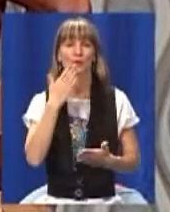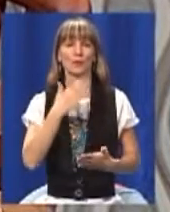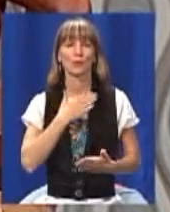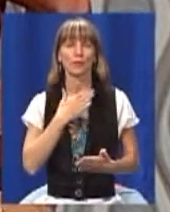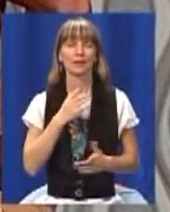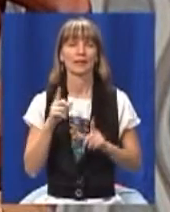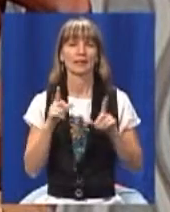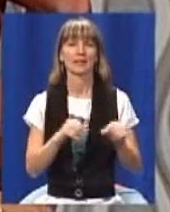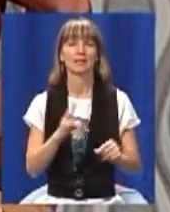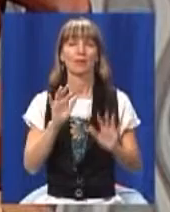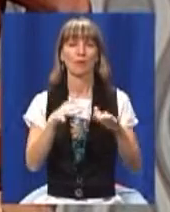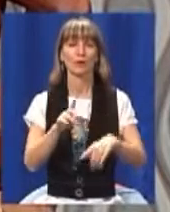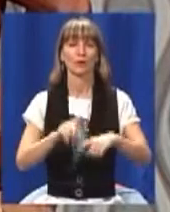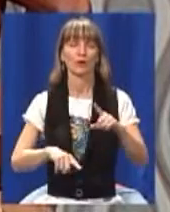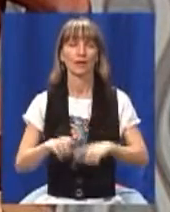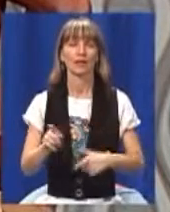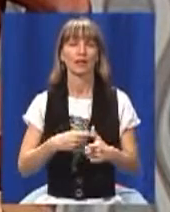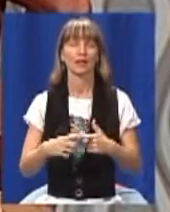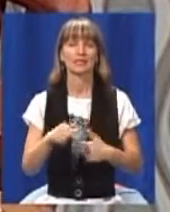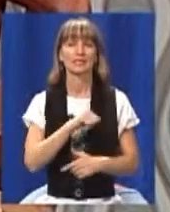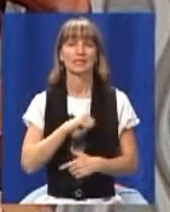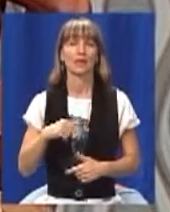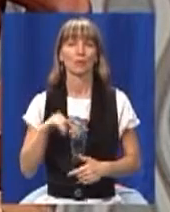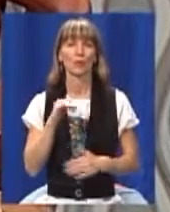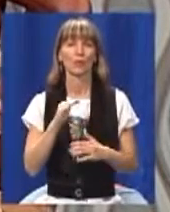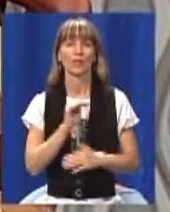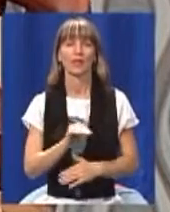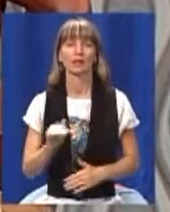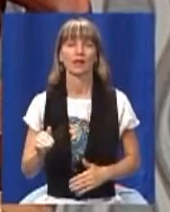полюбляєте їздити на морі з батьками або самі в дитячий